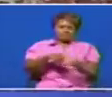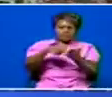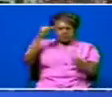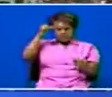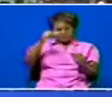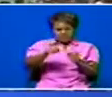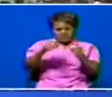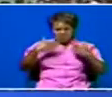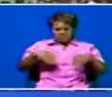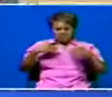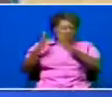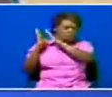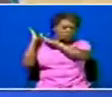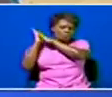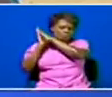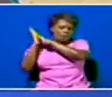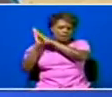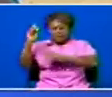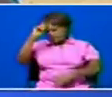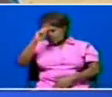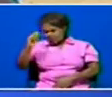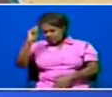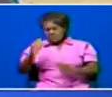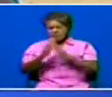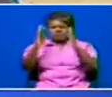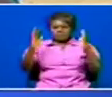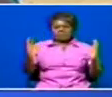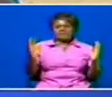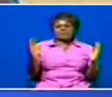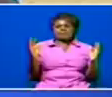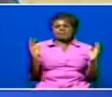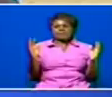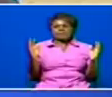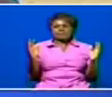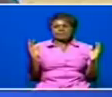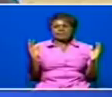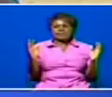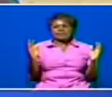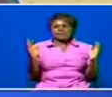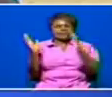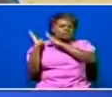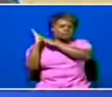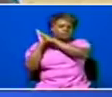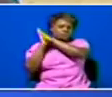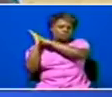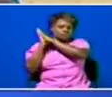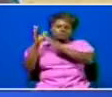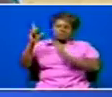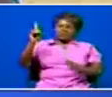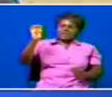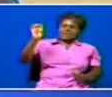kuwakumbuka waliopigania uhuru. Kwa heshima kuu ya Field Marshal Dedan